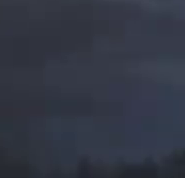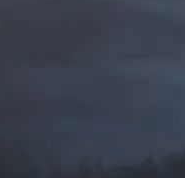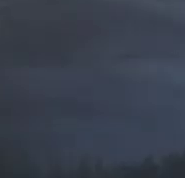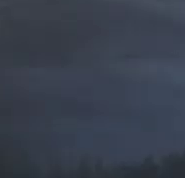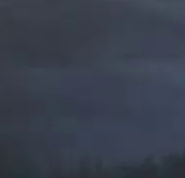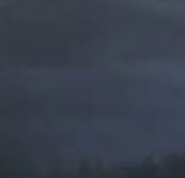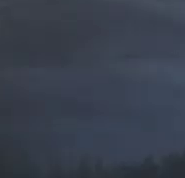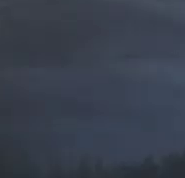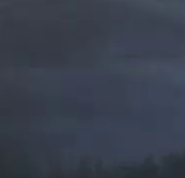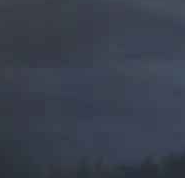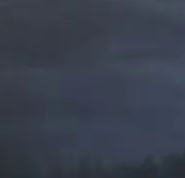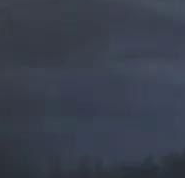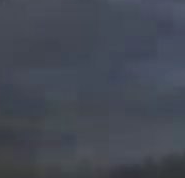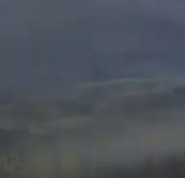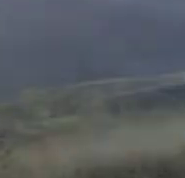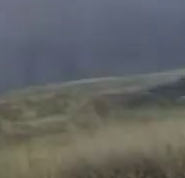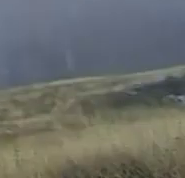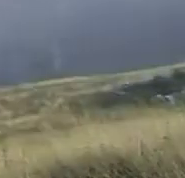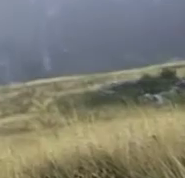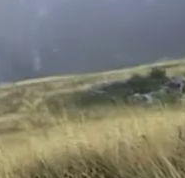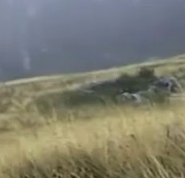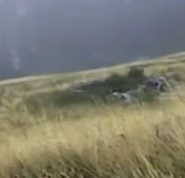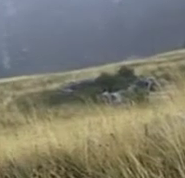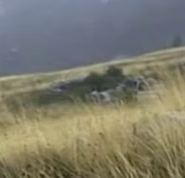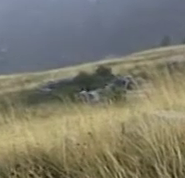МУЗЫКАЛЬНАЯ ЗАСТАВКА